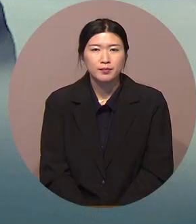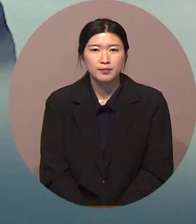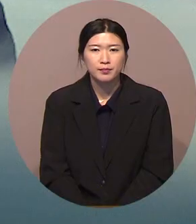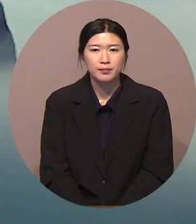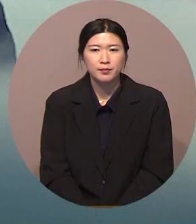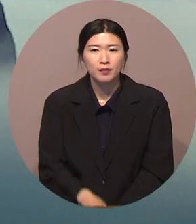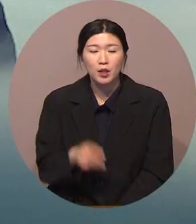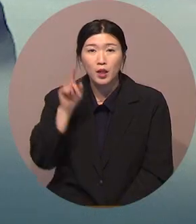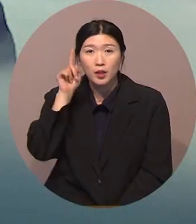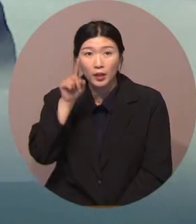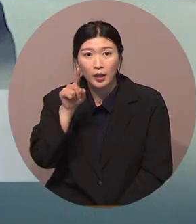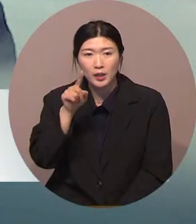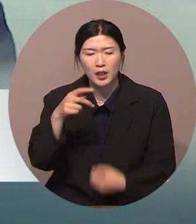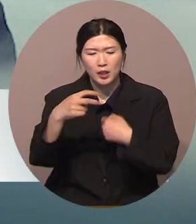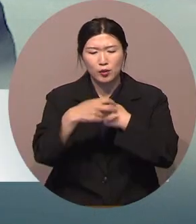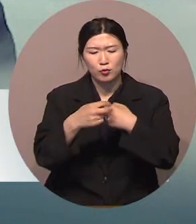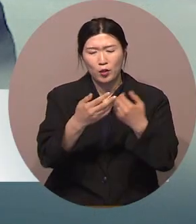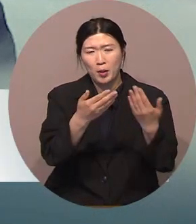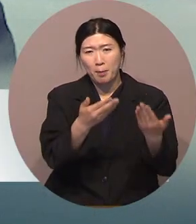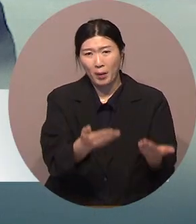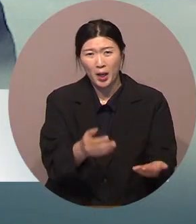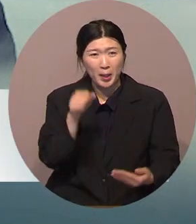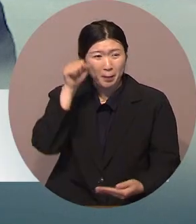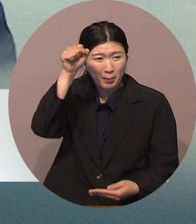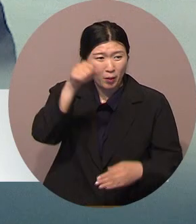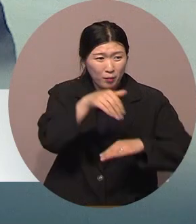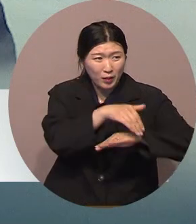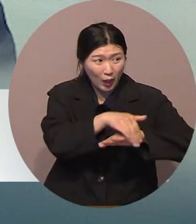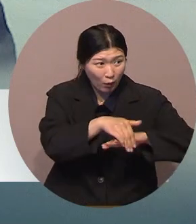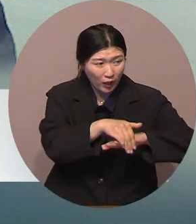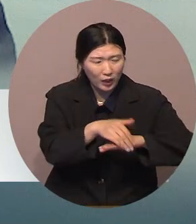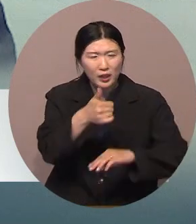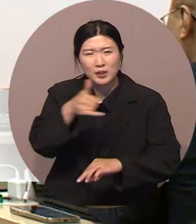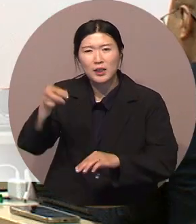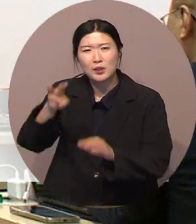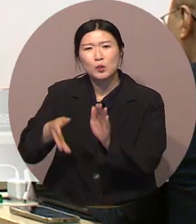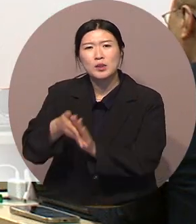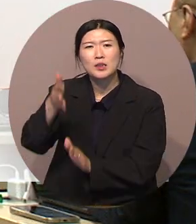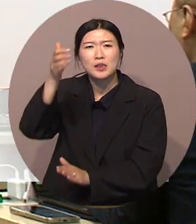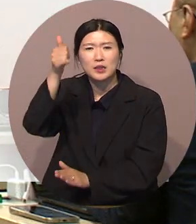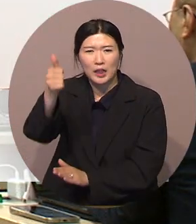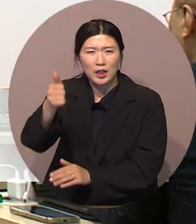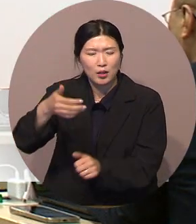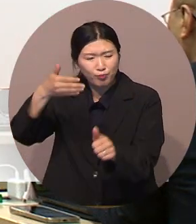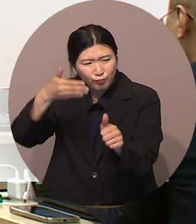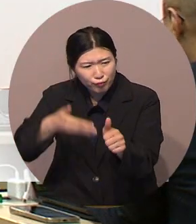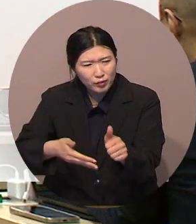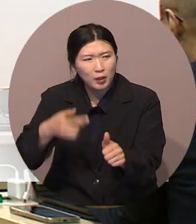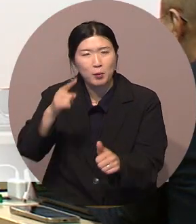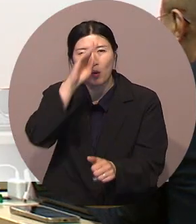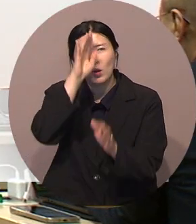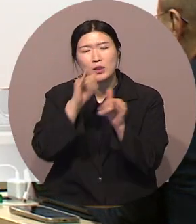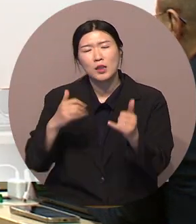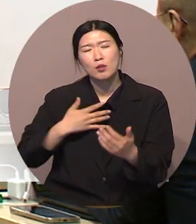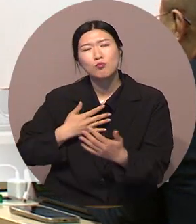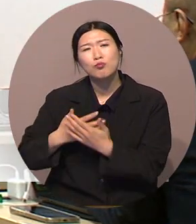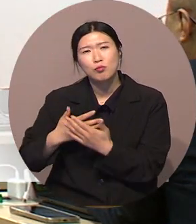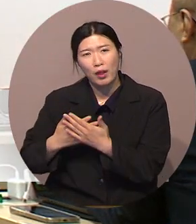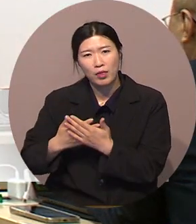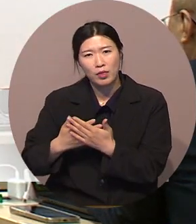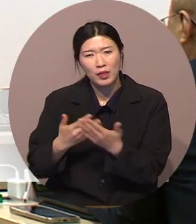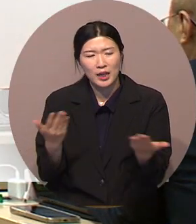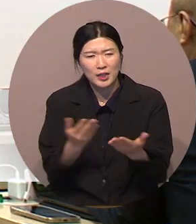내일 의욕의 팝이 예고된 가운데 최민호 세종 시장이 호소문을 통해 환자들의 불안이 커지고 있다며